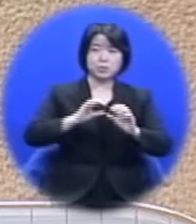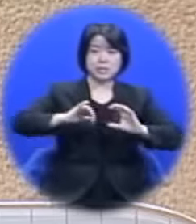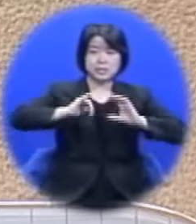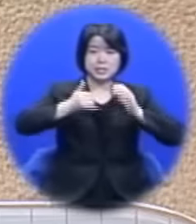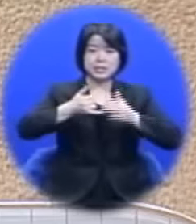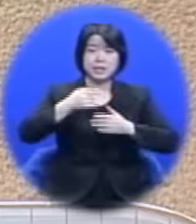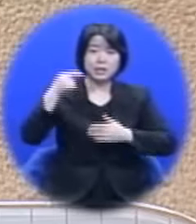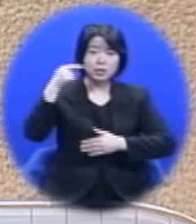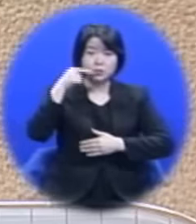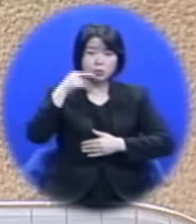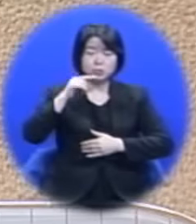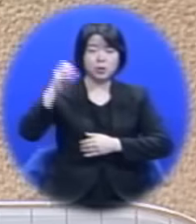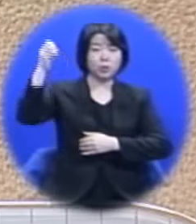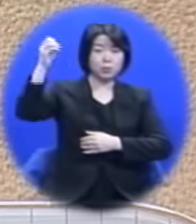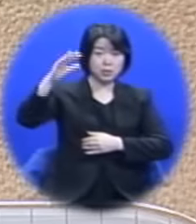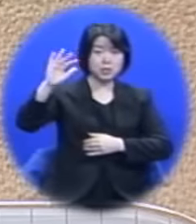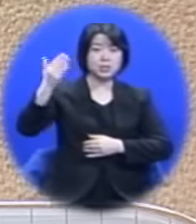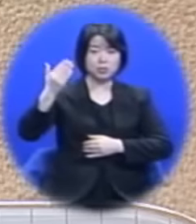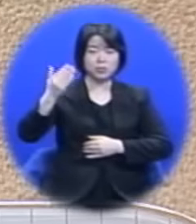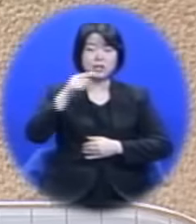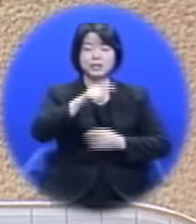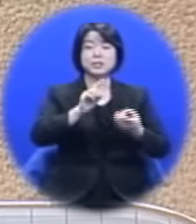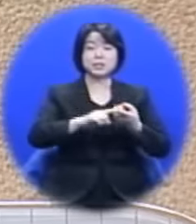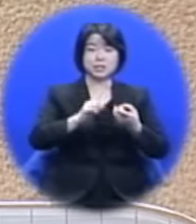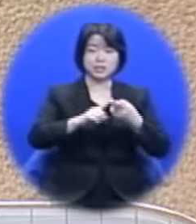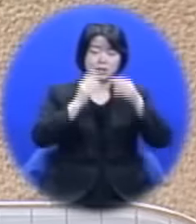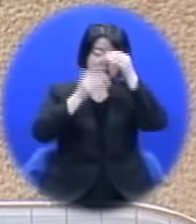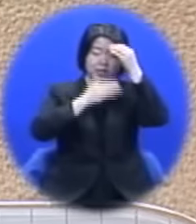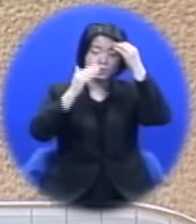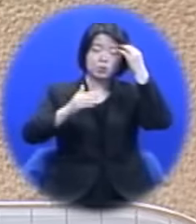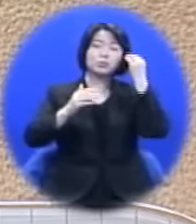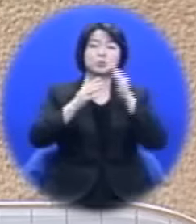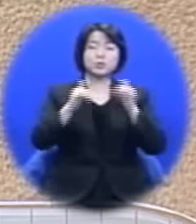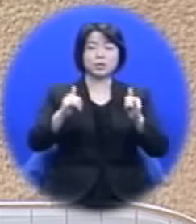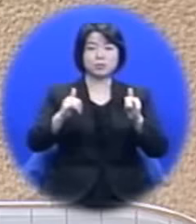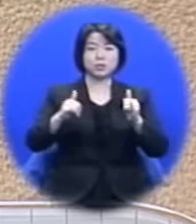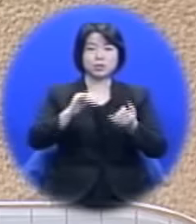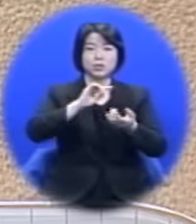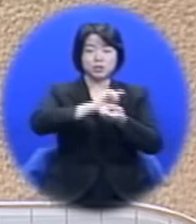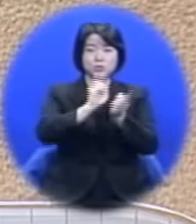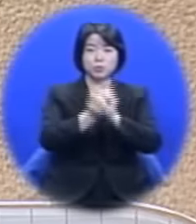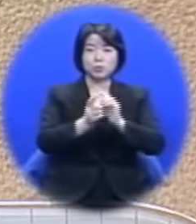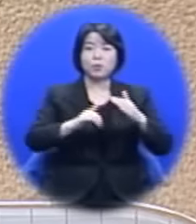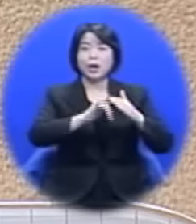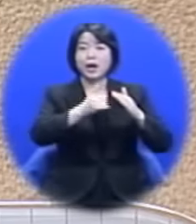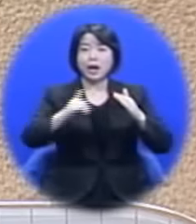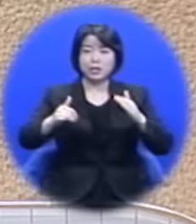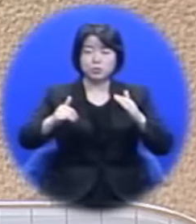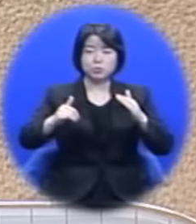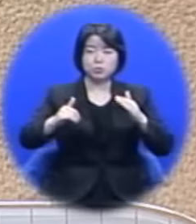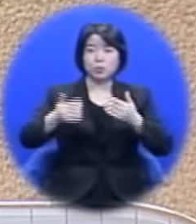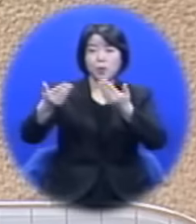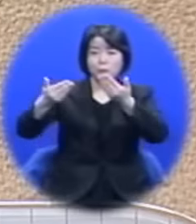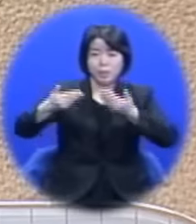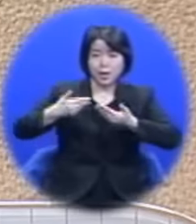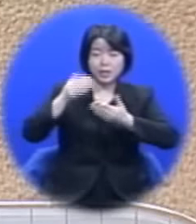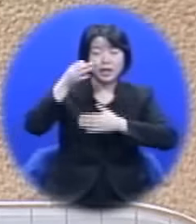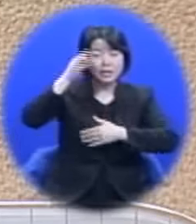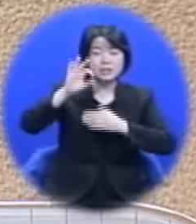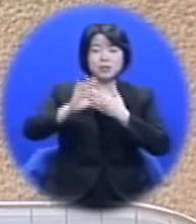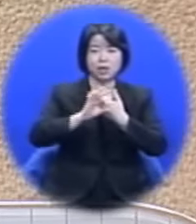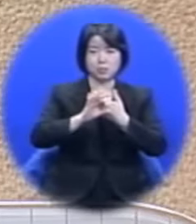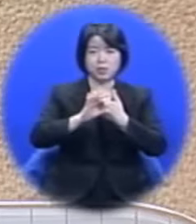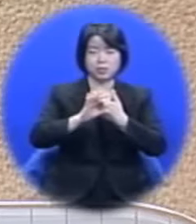됩니다 그 자체가 성도들끼리 서로 가족으로 받아들이는 한